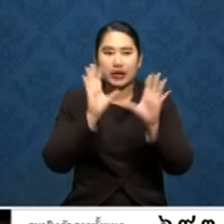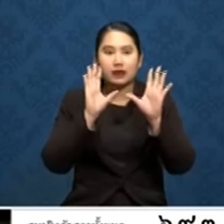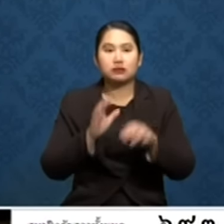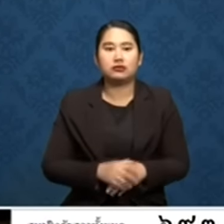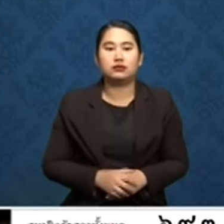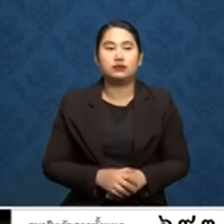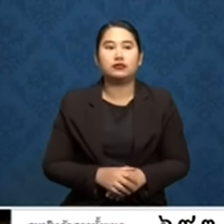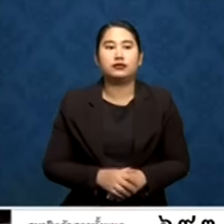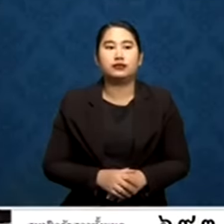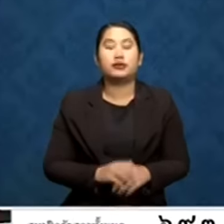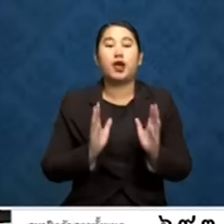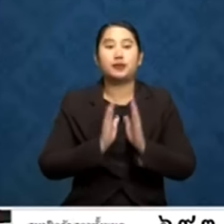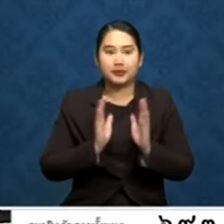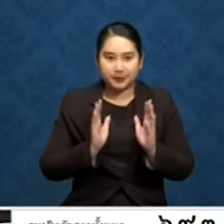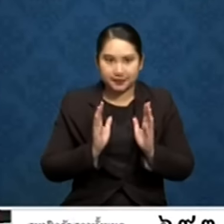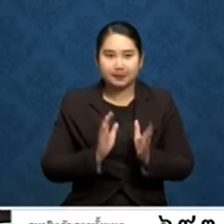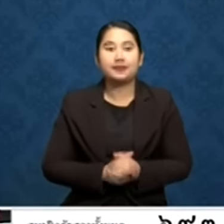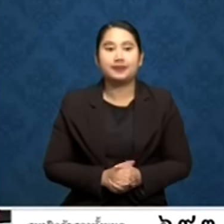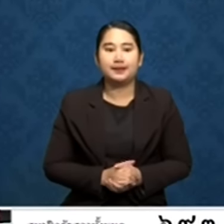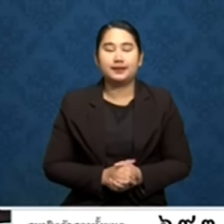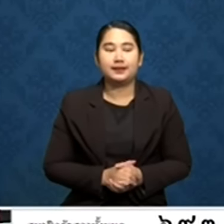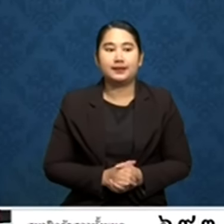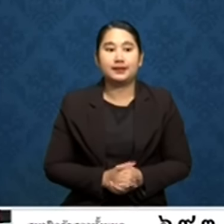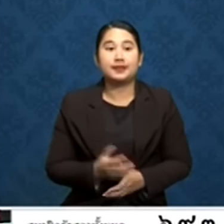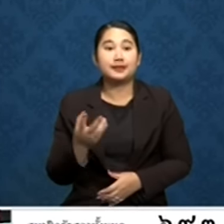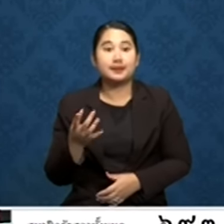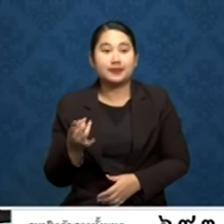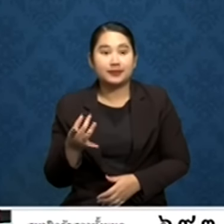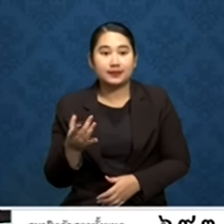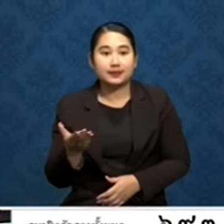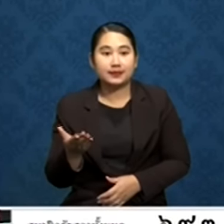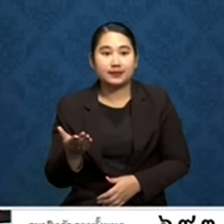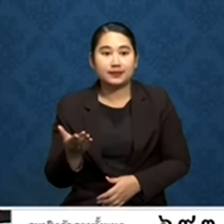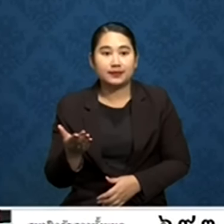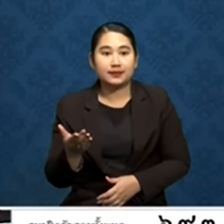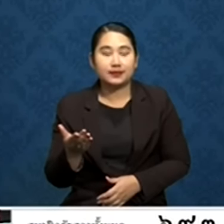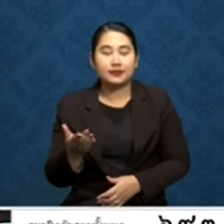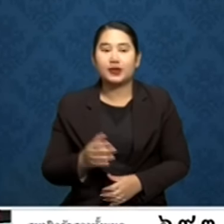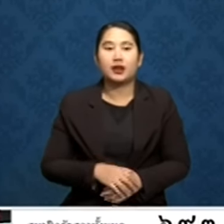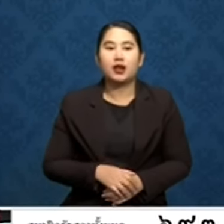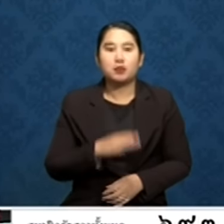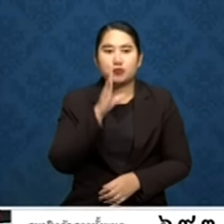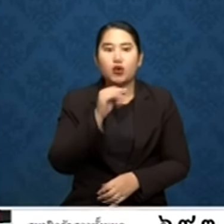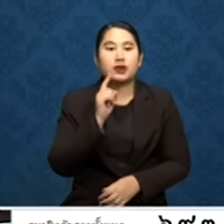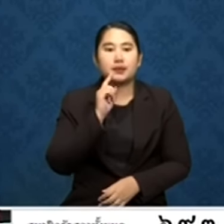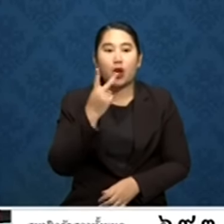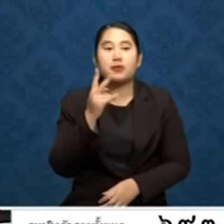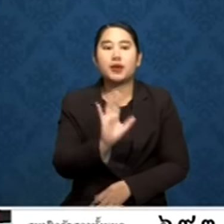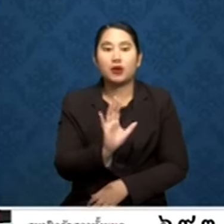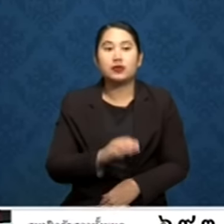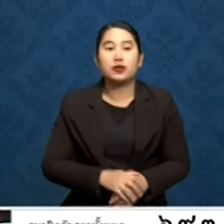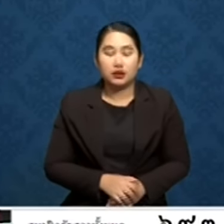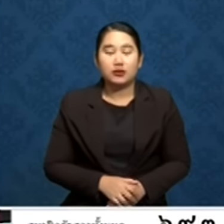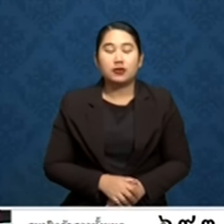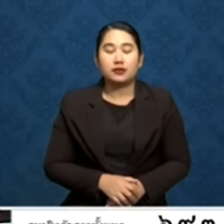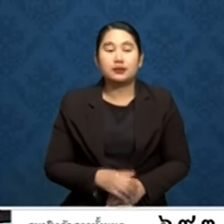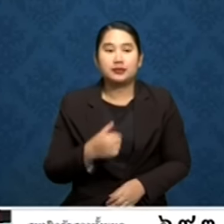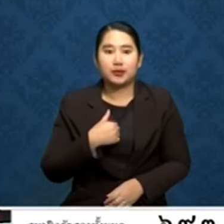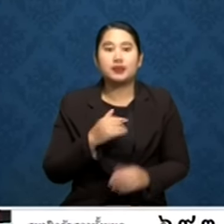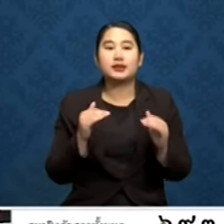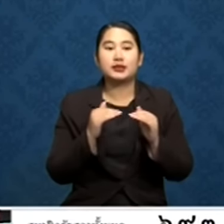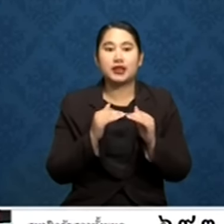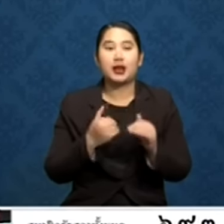ขอบคุณมากครับก็คุณนัทวุฒิประท้วงมีอะไรไหมไม่ประท้วงประเด็นเดิมนะ ท่านประธานผมใช้สิ